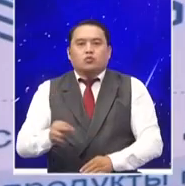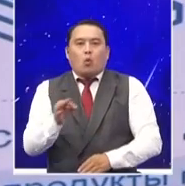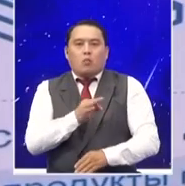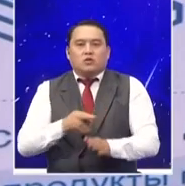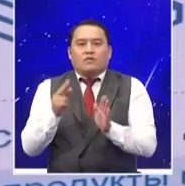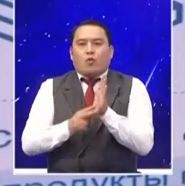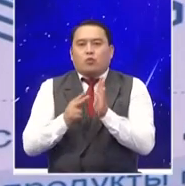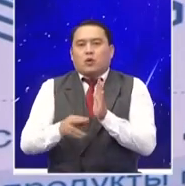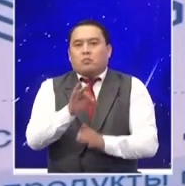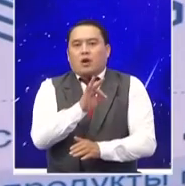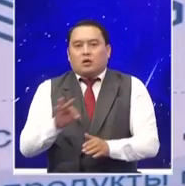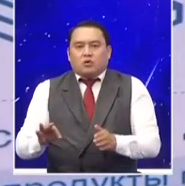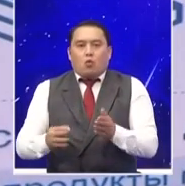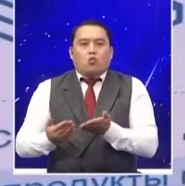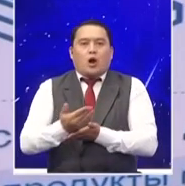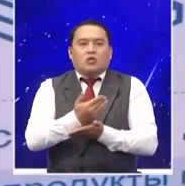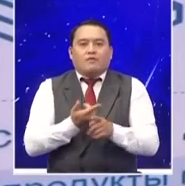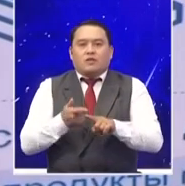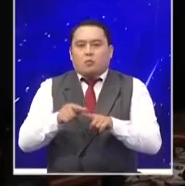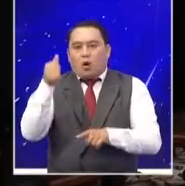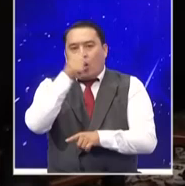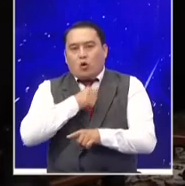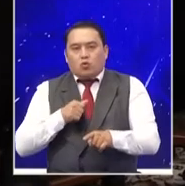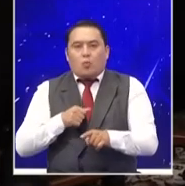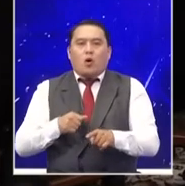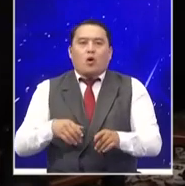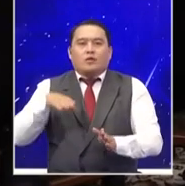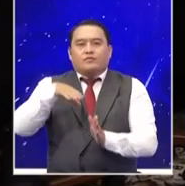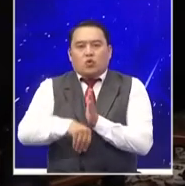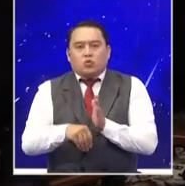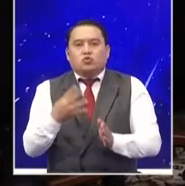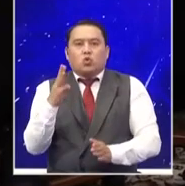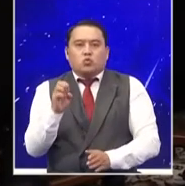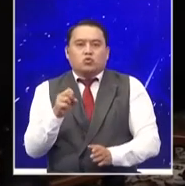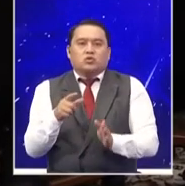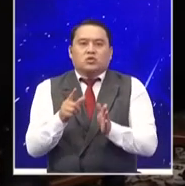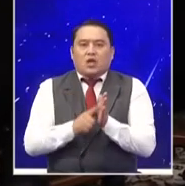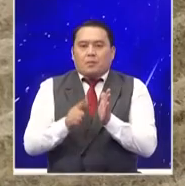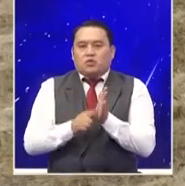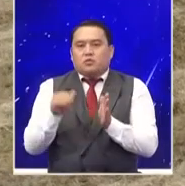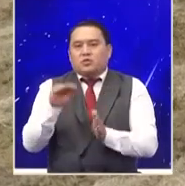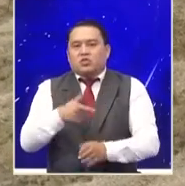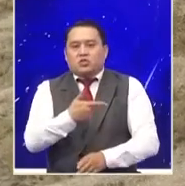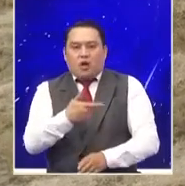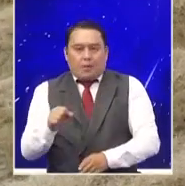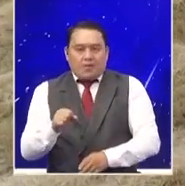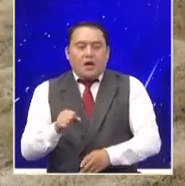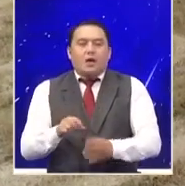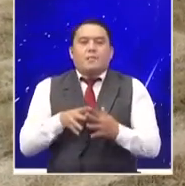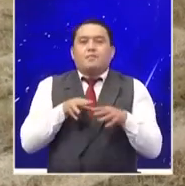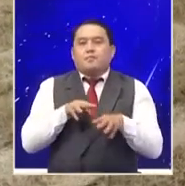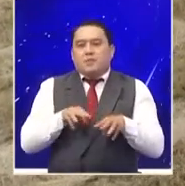убрано 80% урожая. В этом году в регионе под культуру отведено порядка 470 тысяч гектаров. По